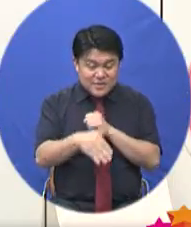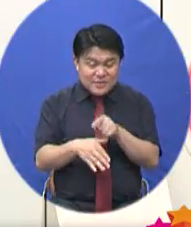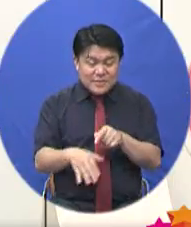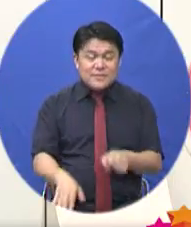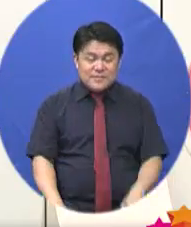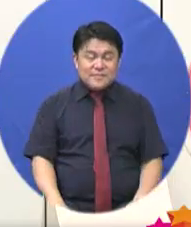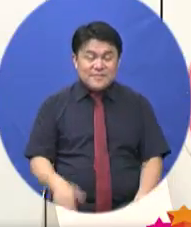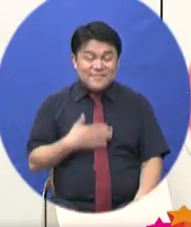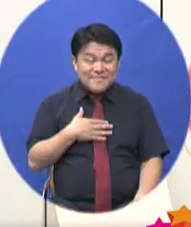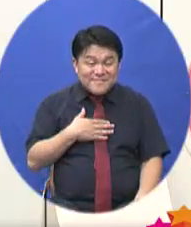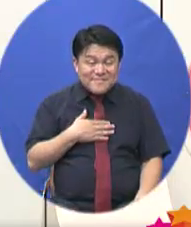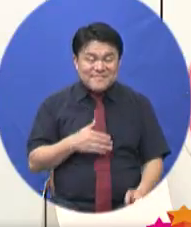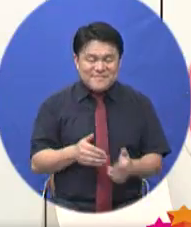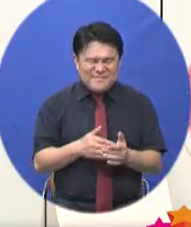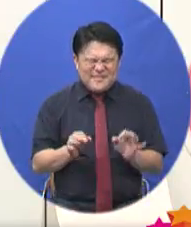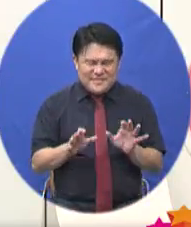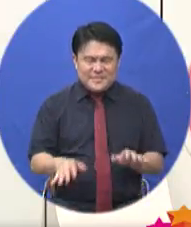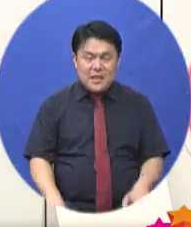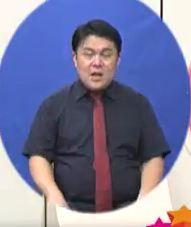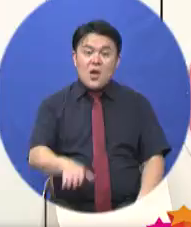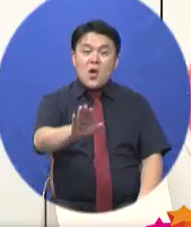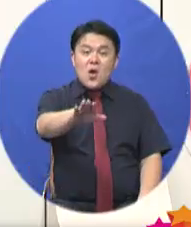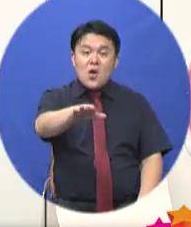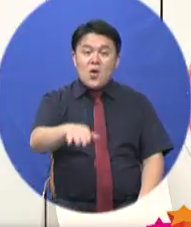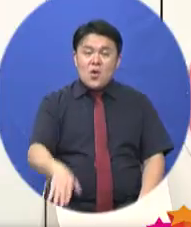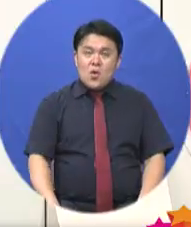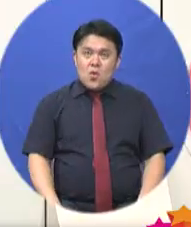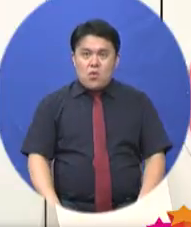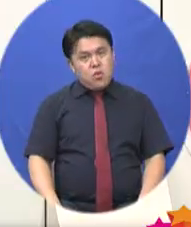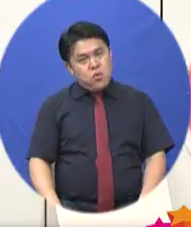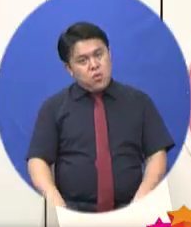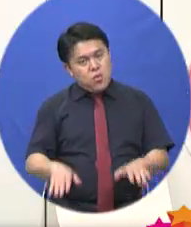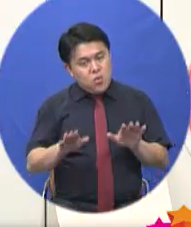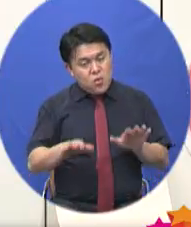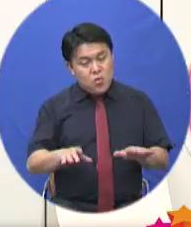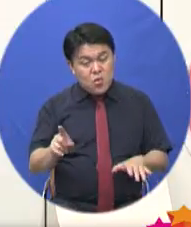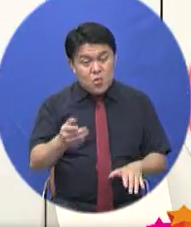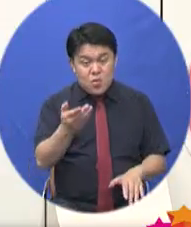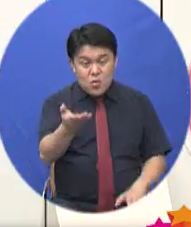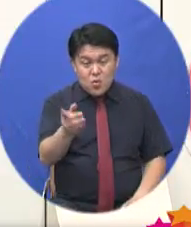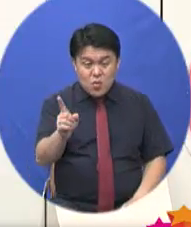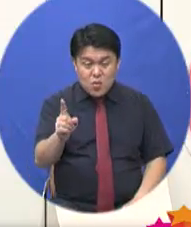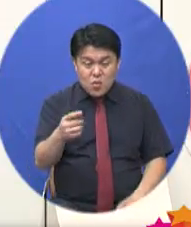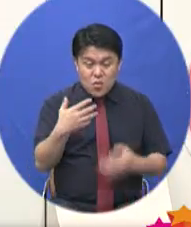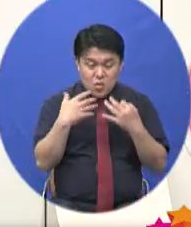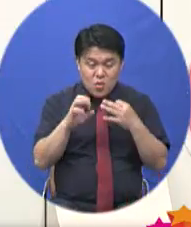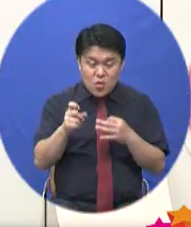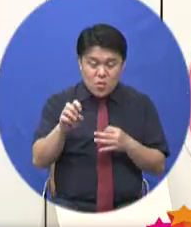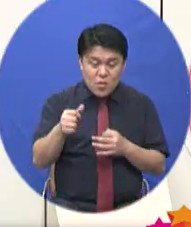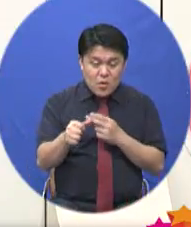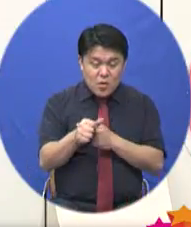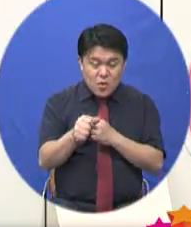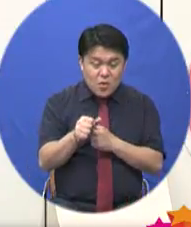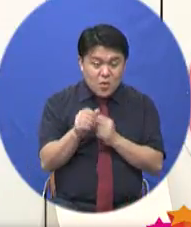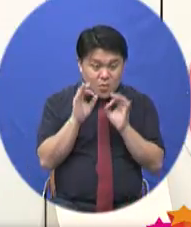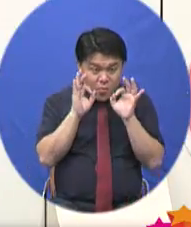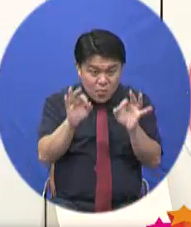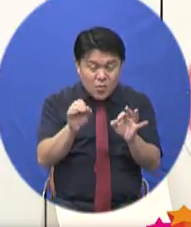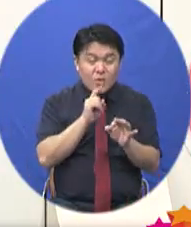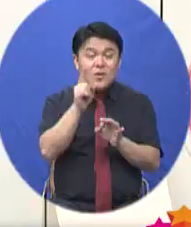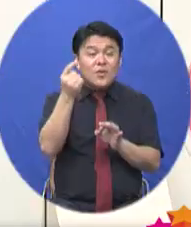예. 편하게 가면 네. 돼요. 그런데 그 어떻게 오늘 우리 타고키님은 김용만 선생님 노래 신청을 하시게